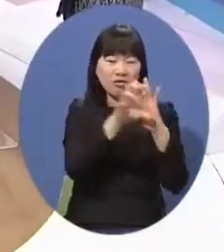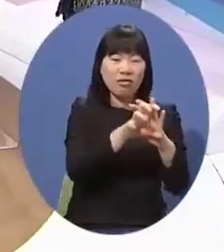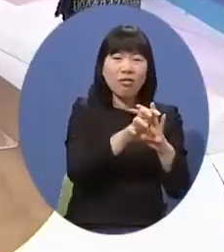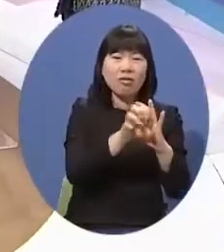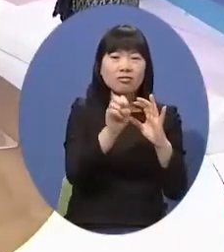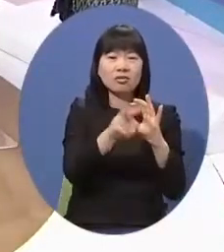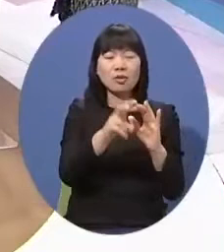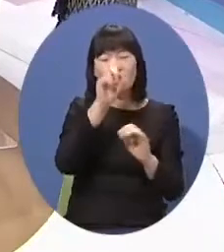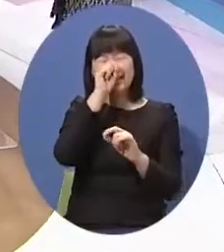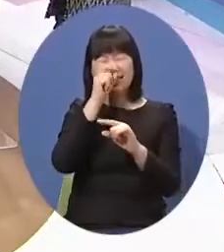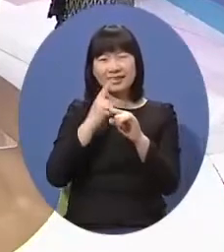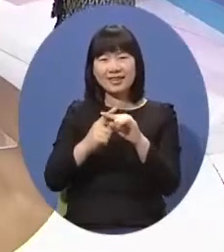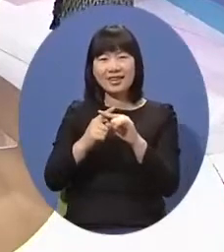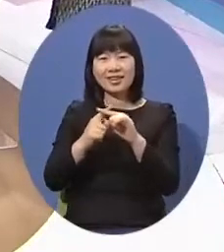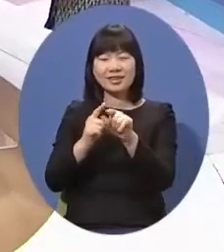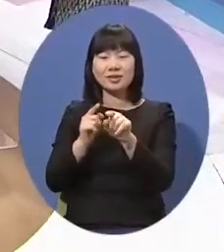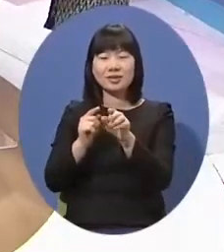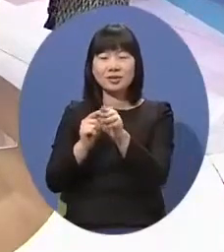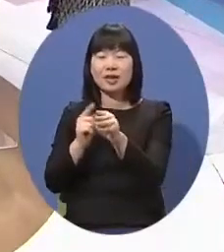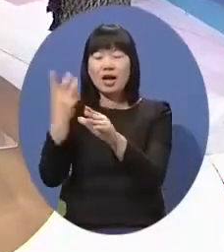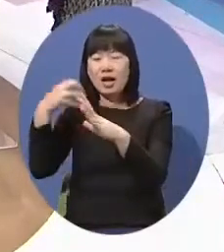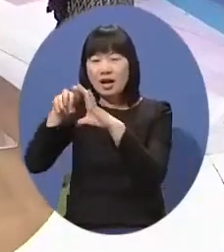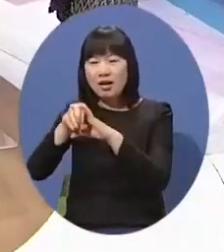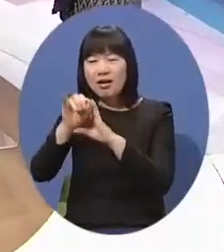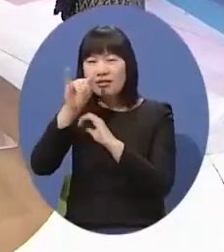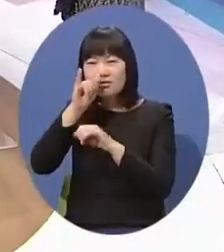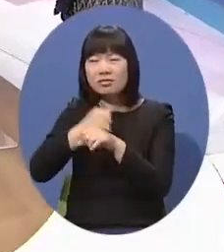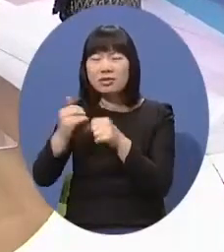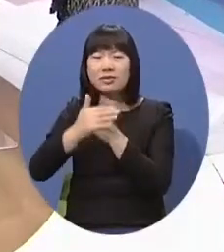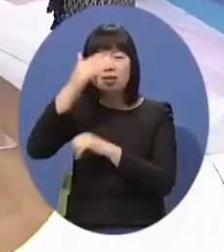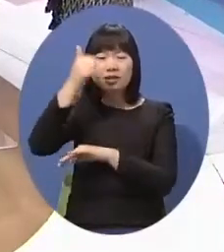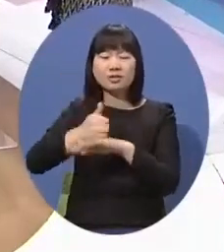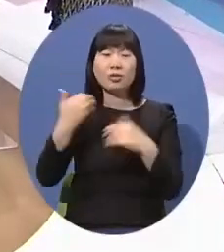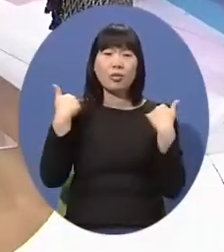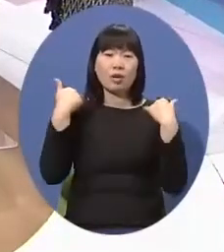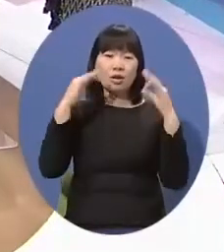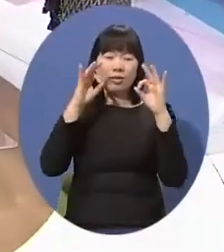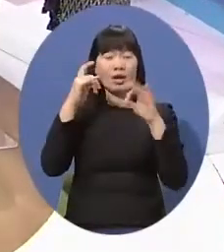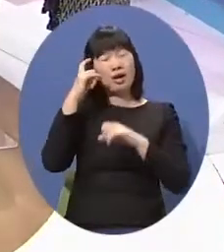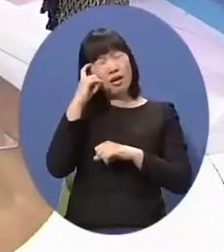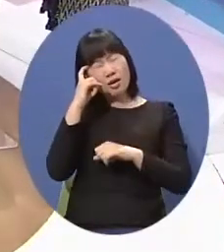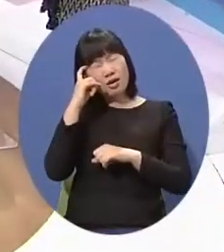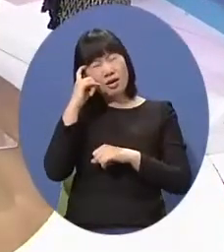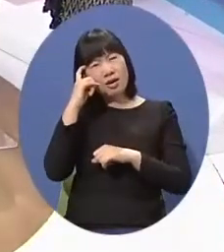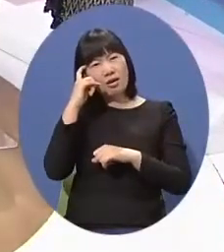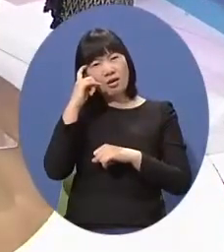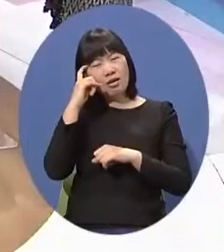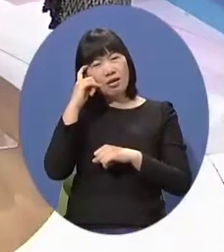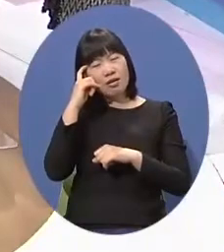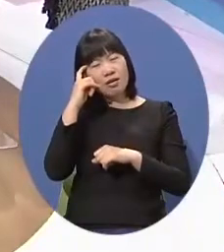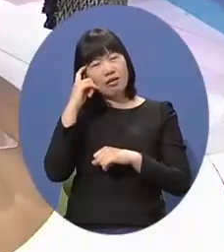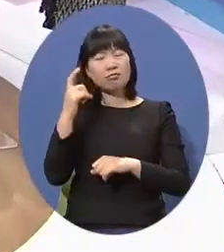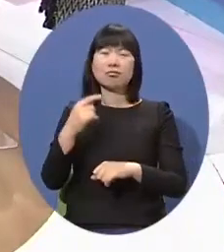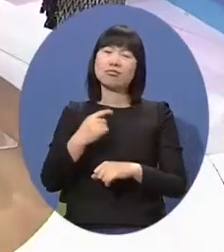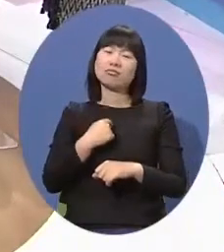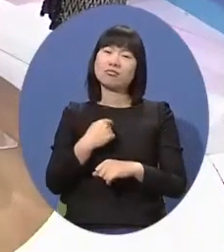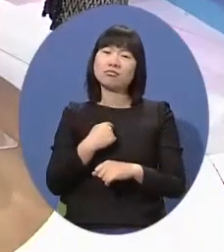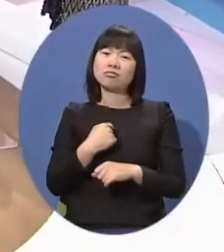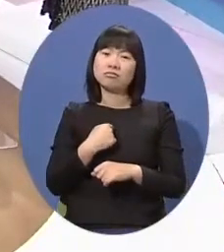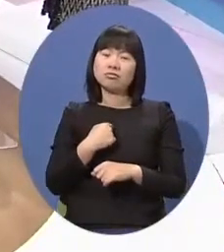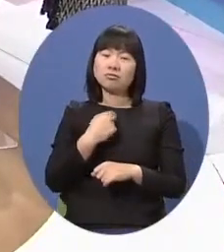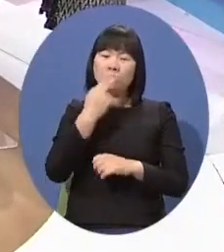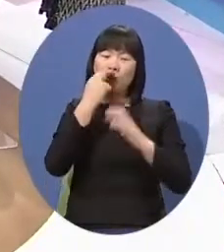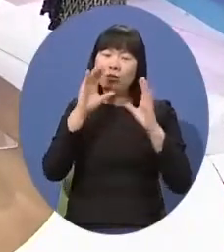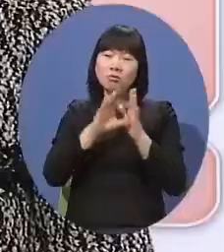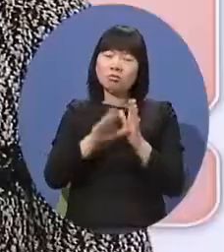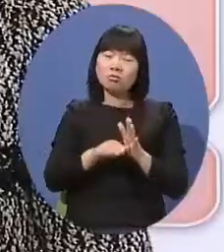쓸어놓고요. 긍정적인 거는 다 그 옷장에 쓸어넣어요. 그래서 나중에 어른이 돼서 회상을 하면 자기가 이렇게 유아기